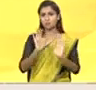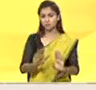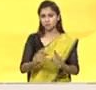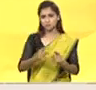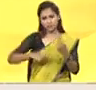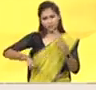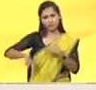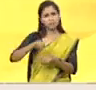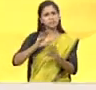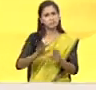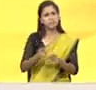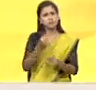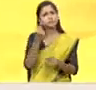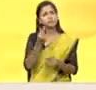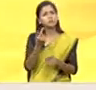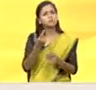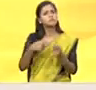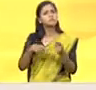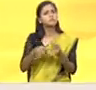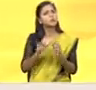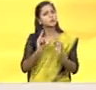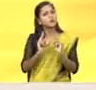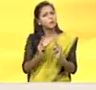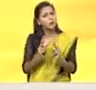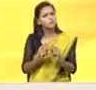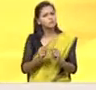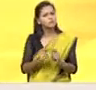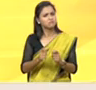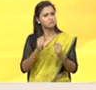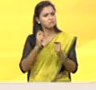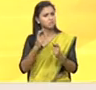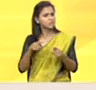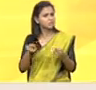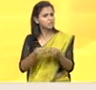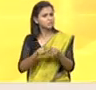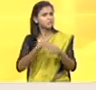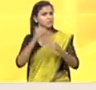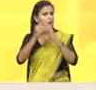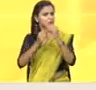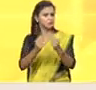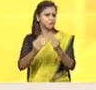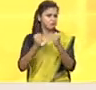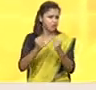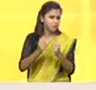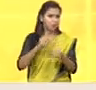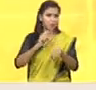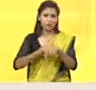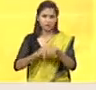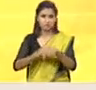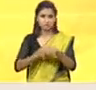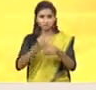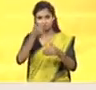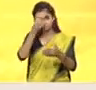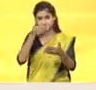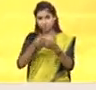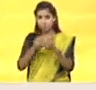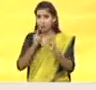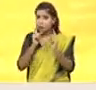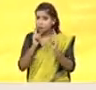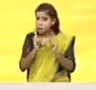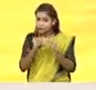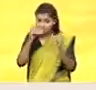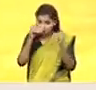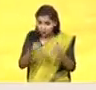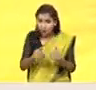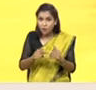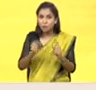में जिसमें यूजुअली डेवलपमेंट करना बहुत कॉस्टली और टाइम कंज्यूमिंग रहता है। बट करंट पॉलिसीज